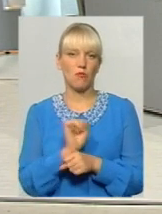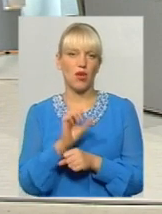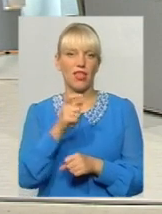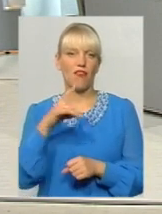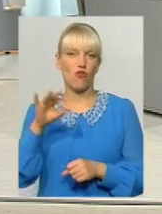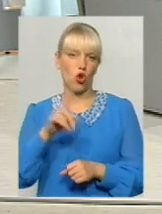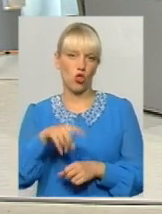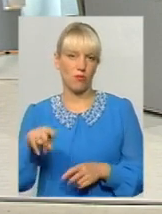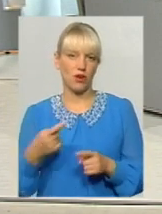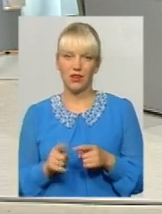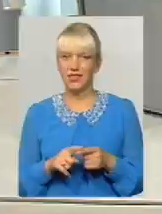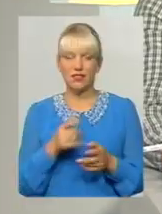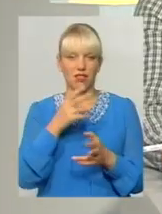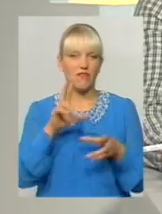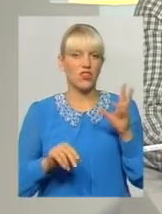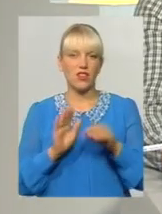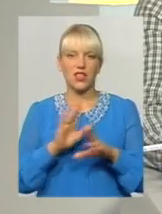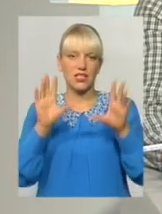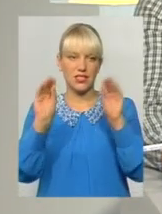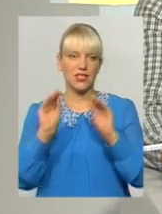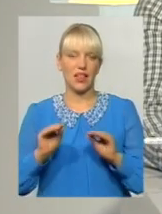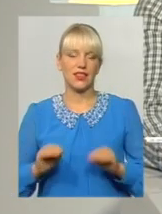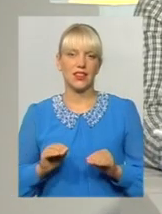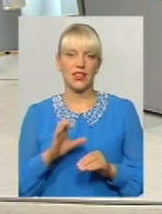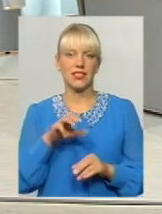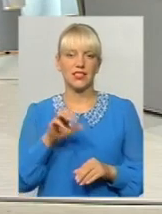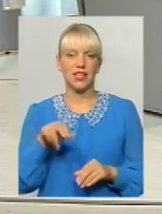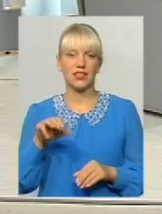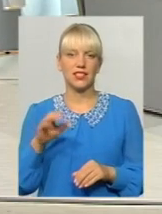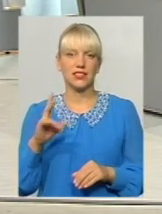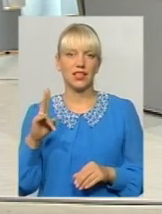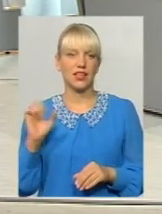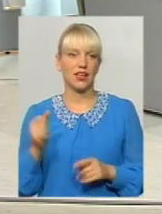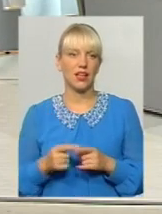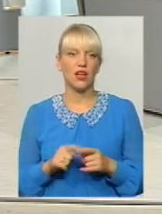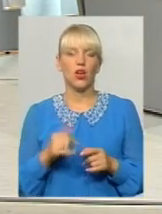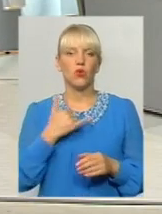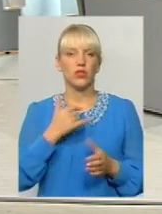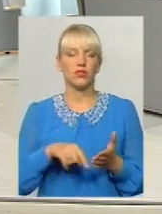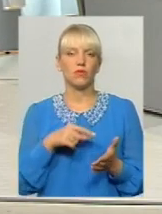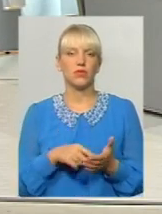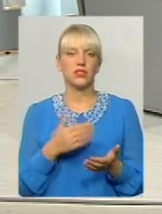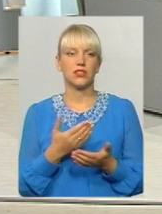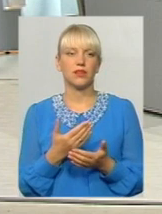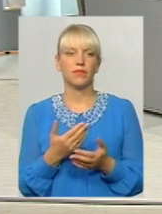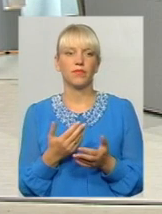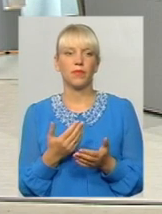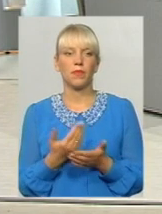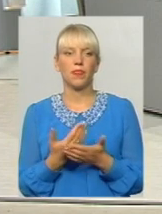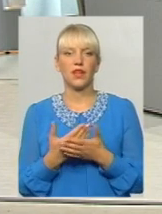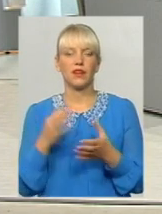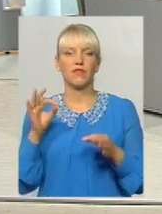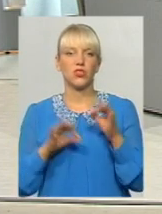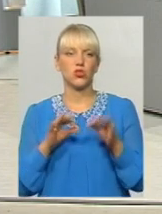тільки 300 автомобілів з єврономерами, почекайте. Так, в нашому місті ми не знаємо по тому саму кількість автомобілів на єврономерів, тобто який відсоток з